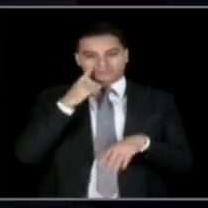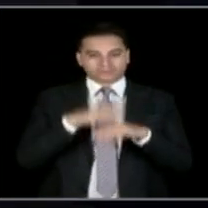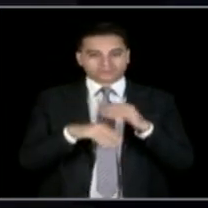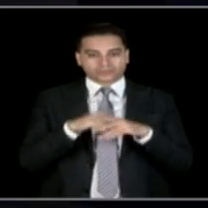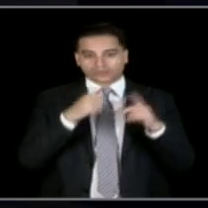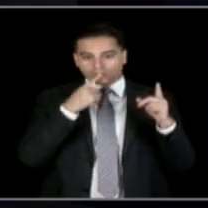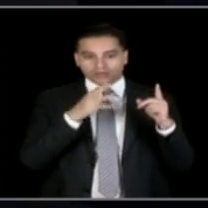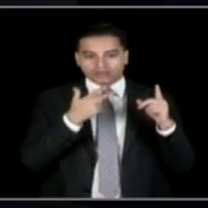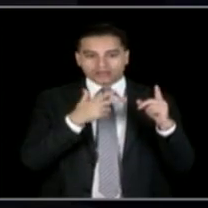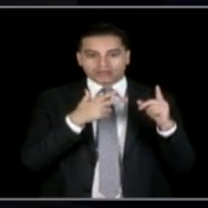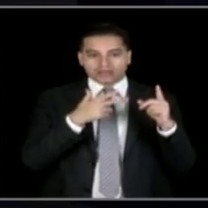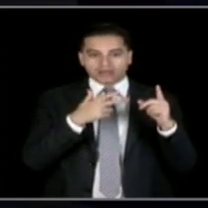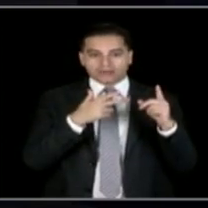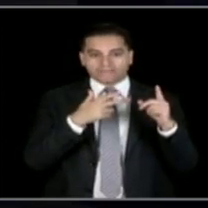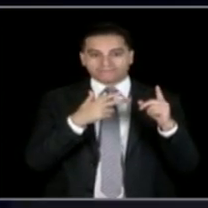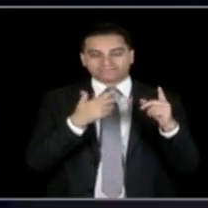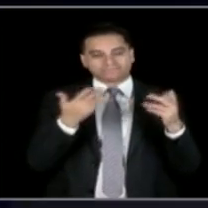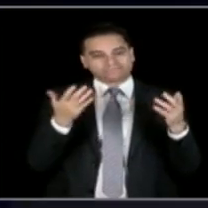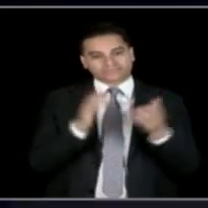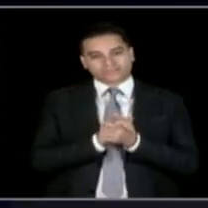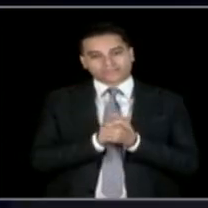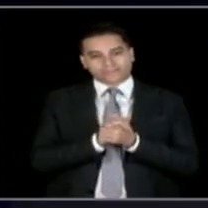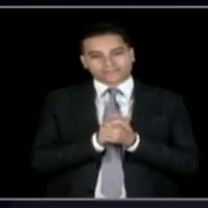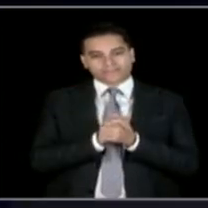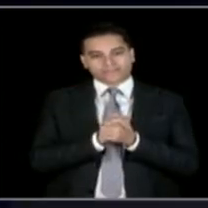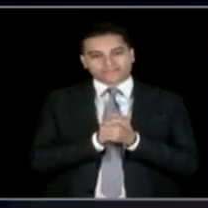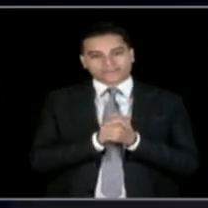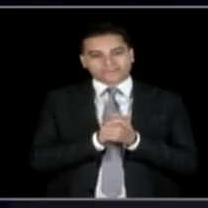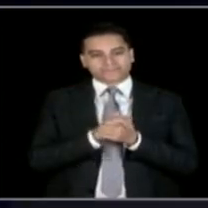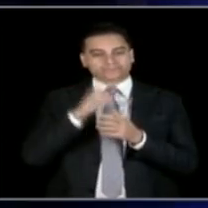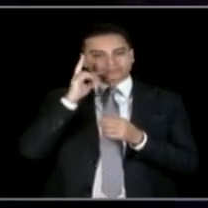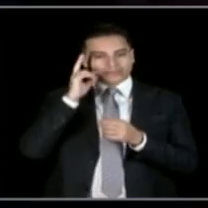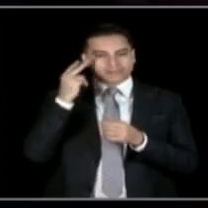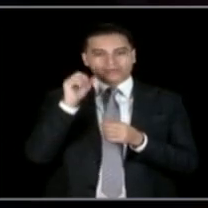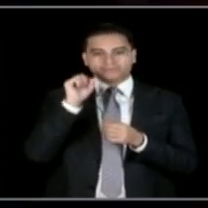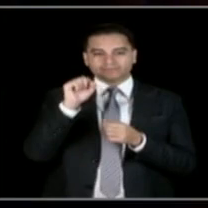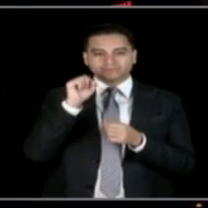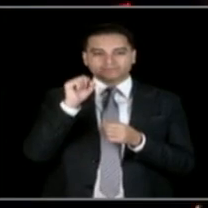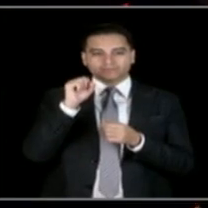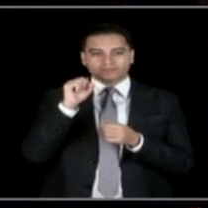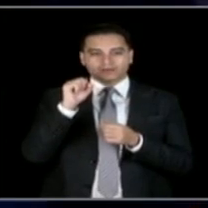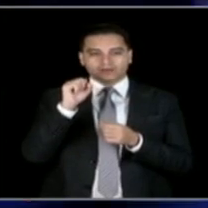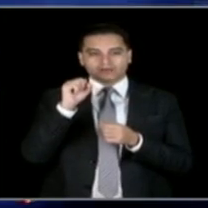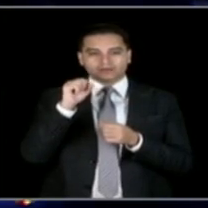اليونسيف. ولا اليونسكو ولا اليونسيف. إجابة خاطئة.